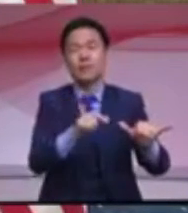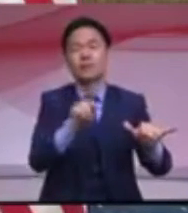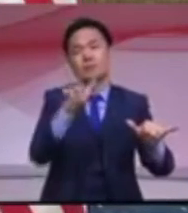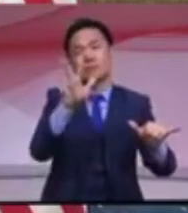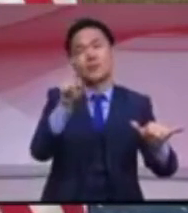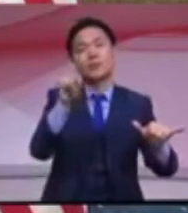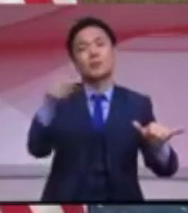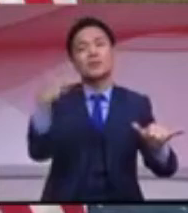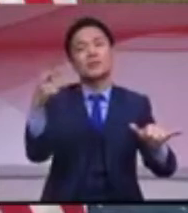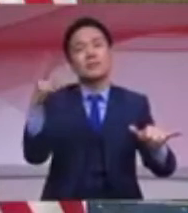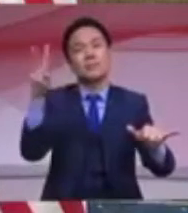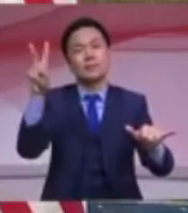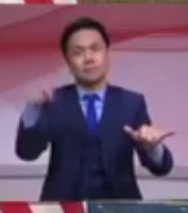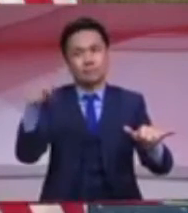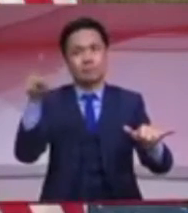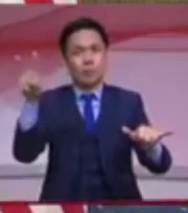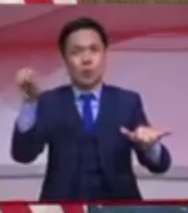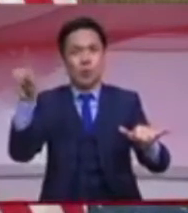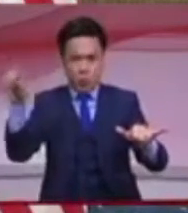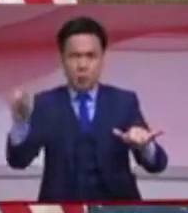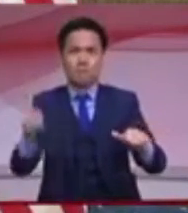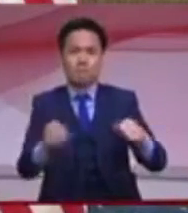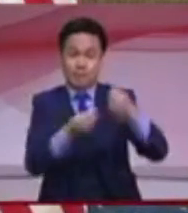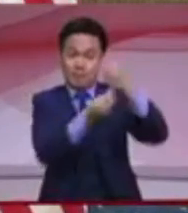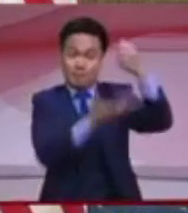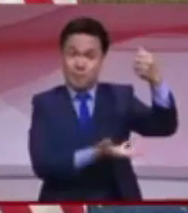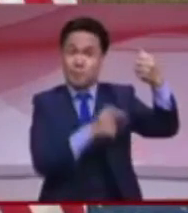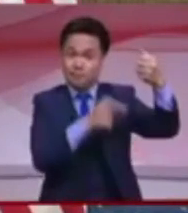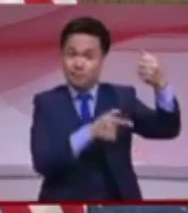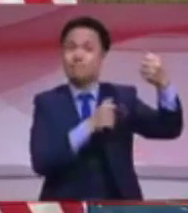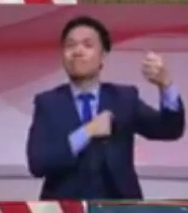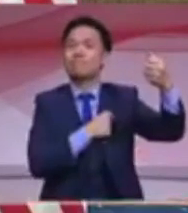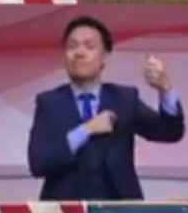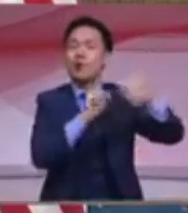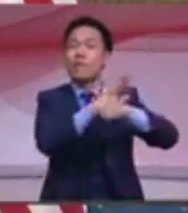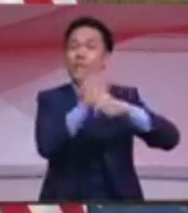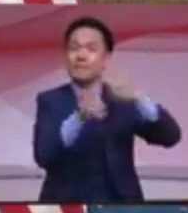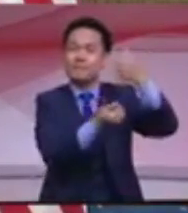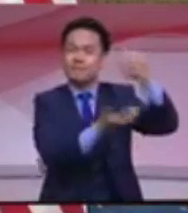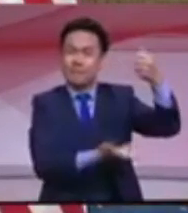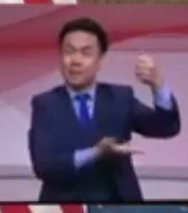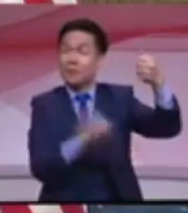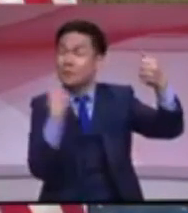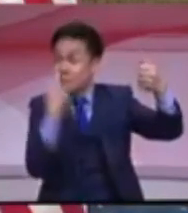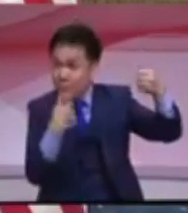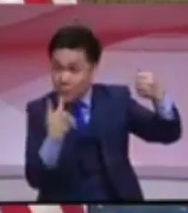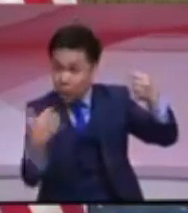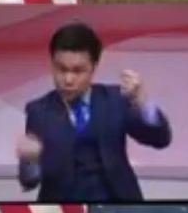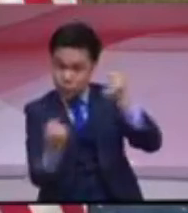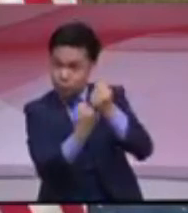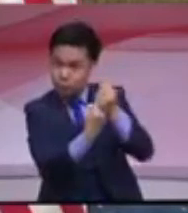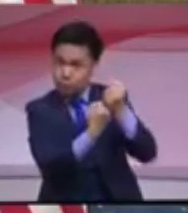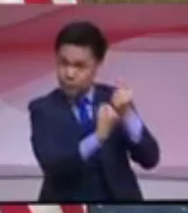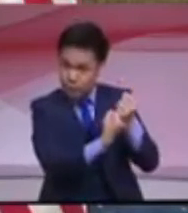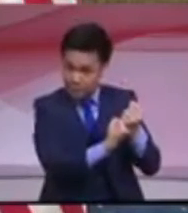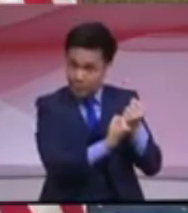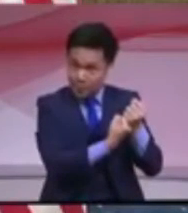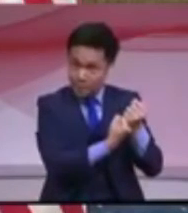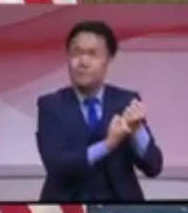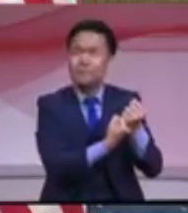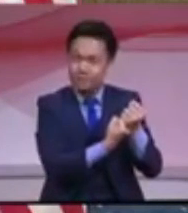31-12-2012 sehubungan itu pihak-pihak yang ingin menyumbang kepada tabung ini